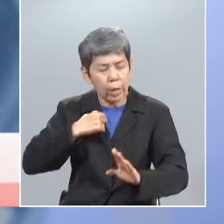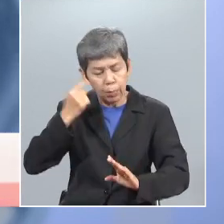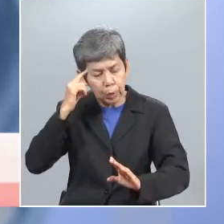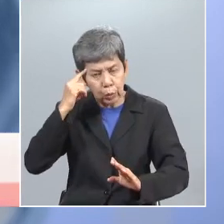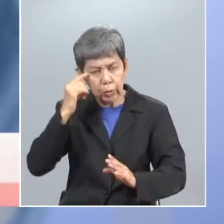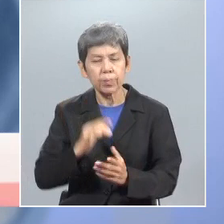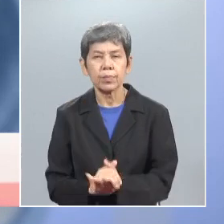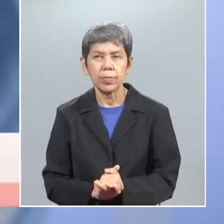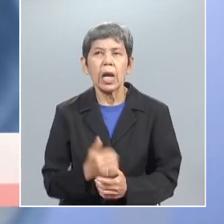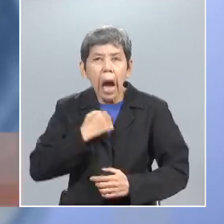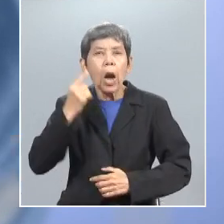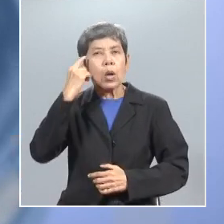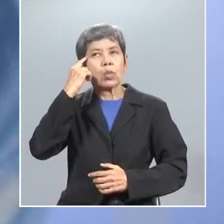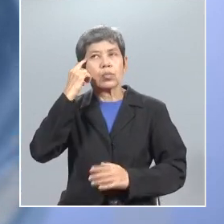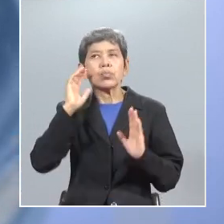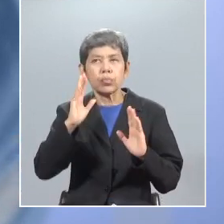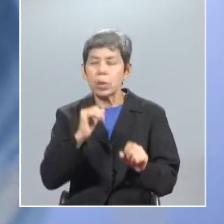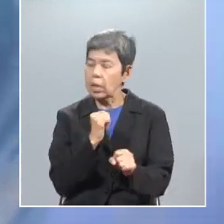ราไม่รู้